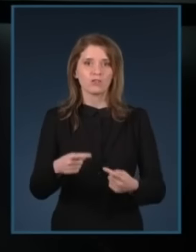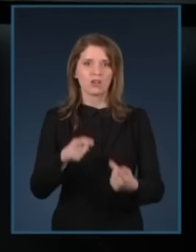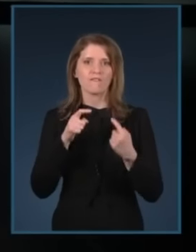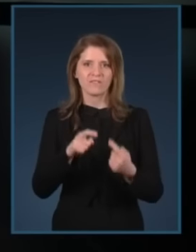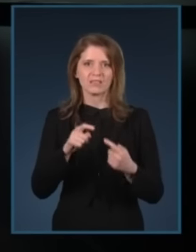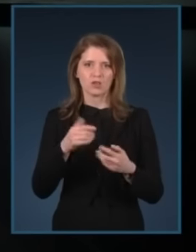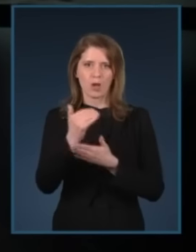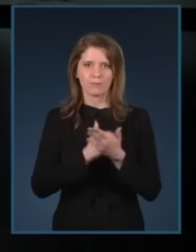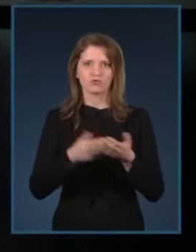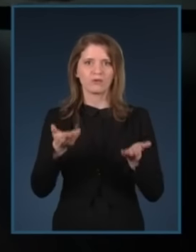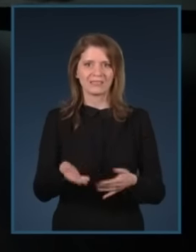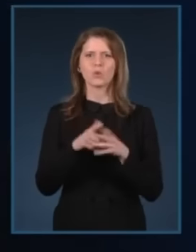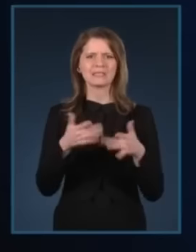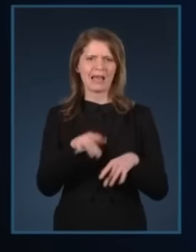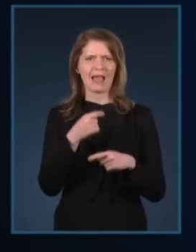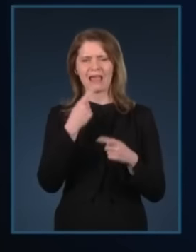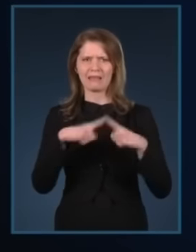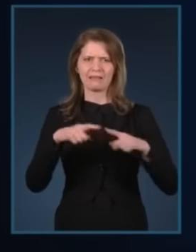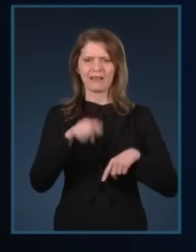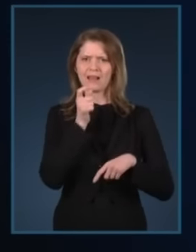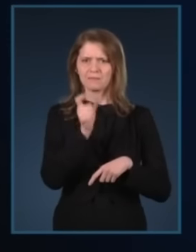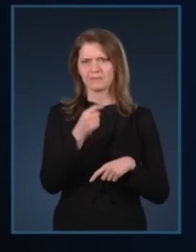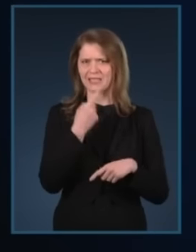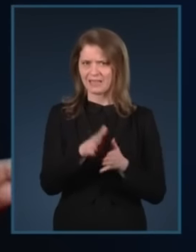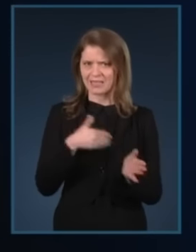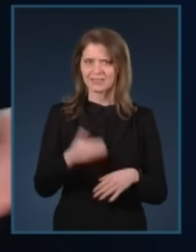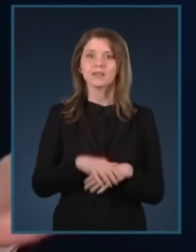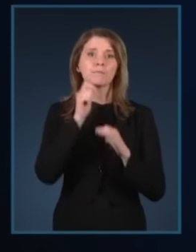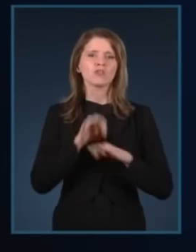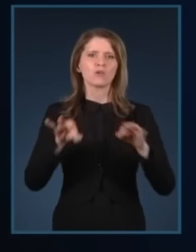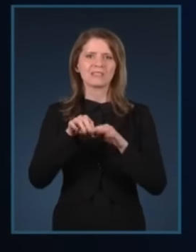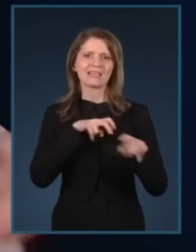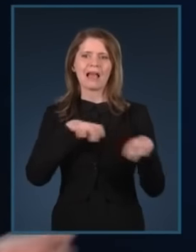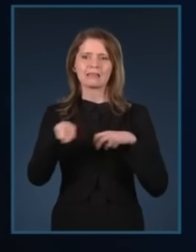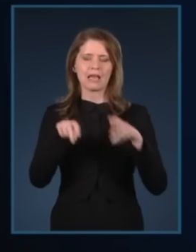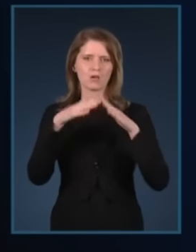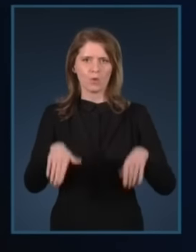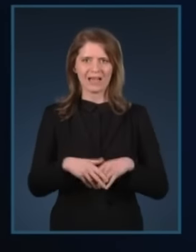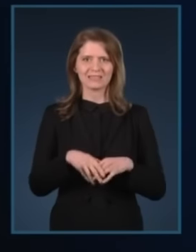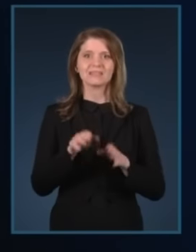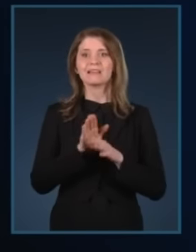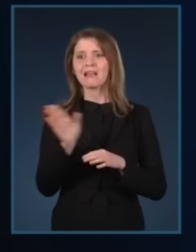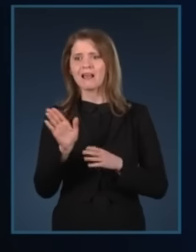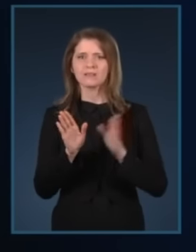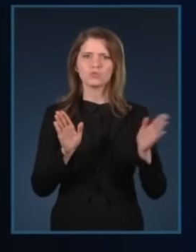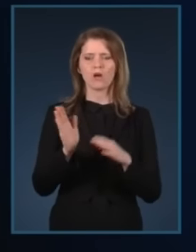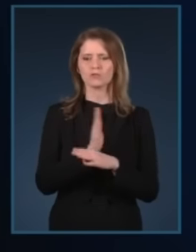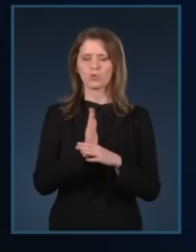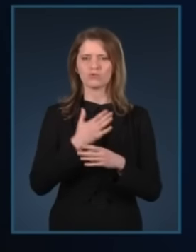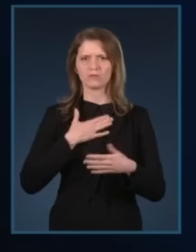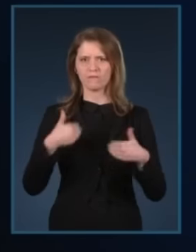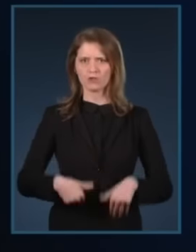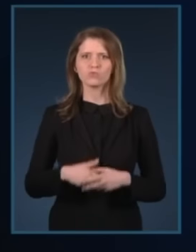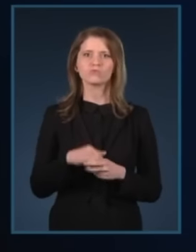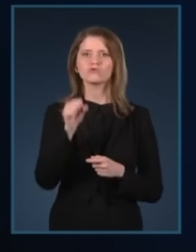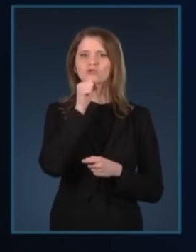élvez. Magyarország egy átjáróház. Itt vagyunk kelet és nyugat között, a schengeni határ